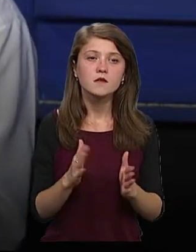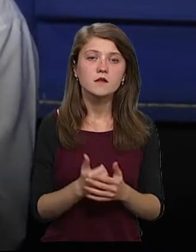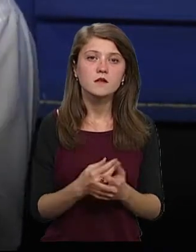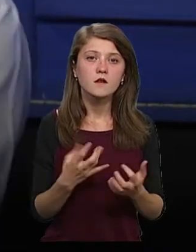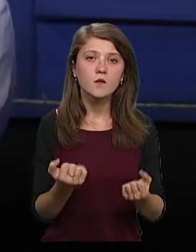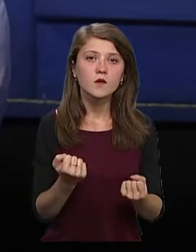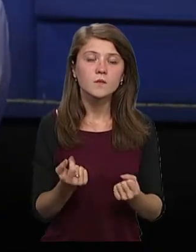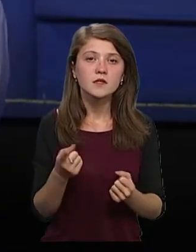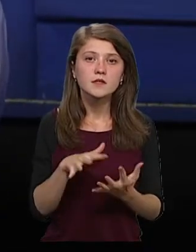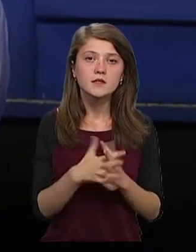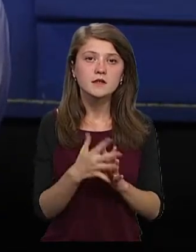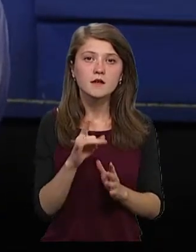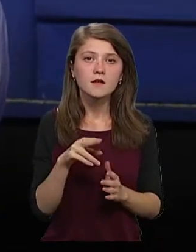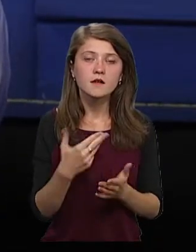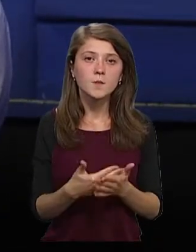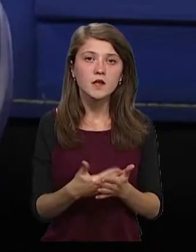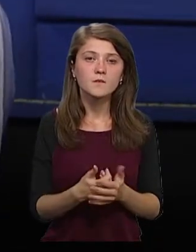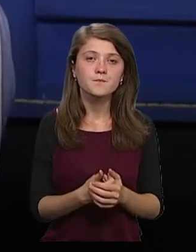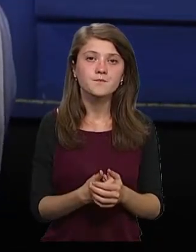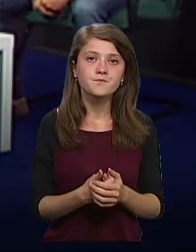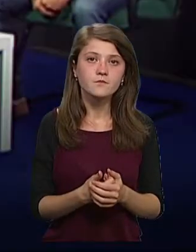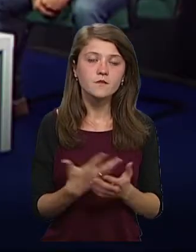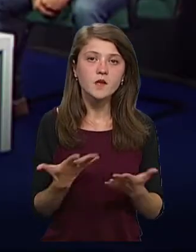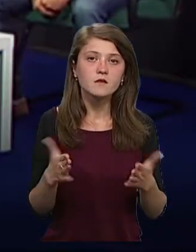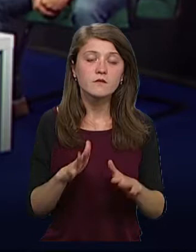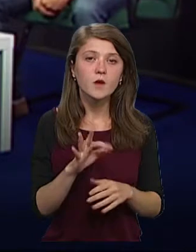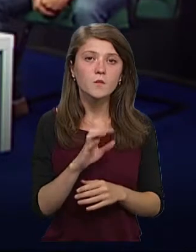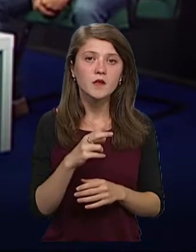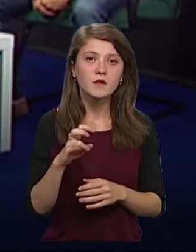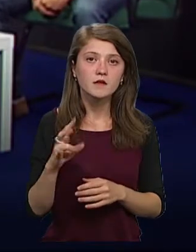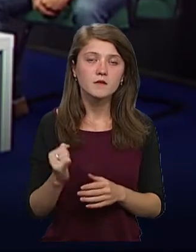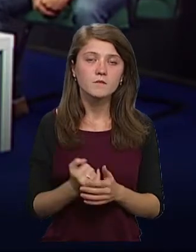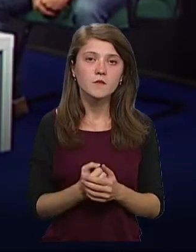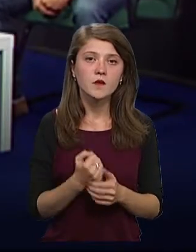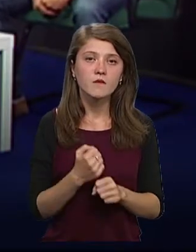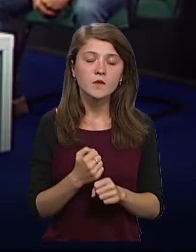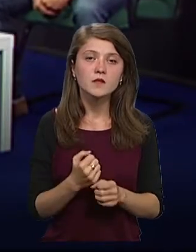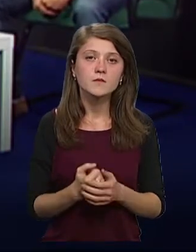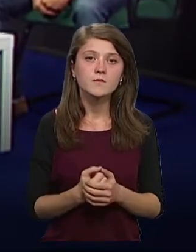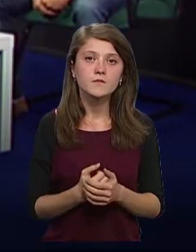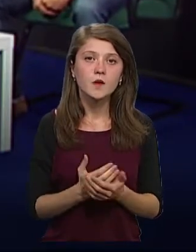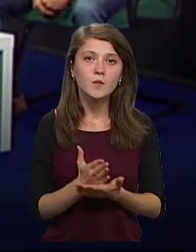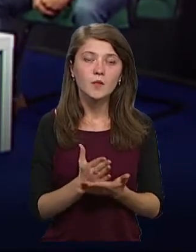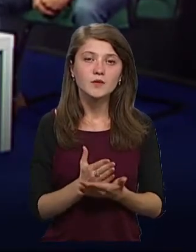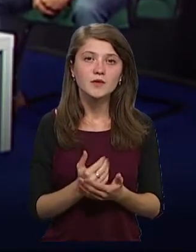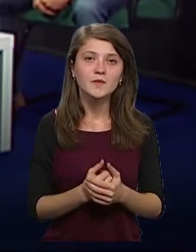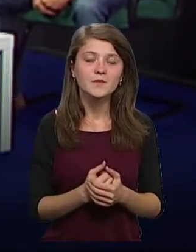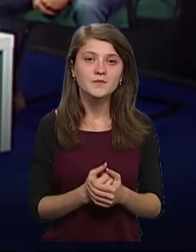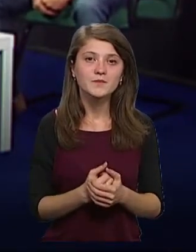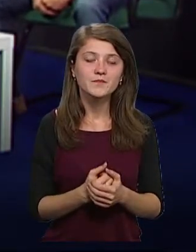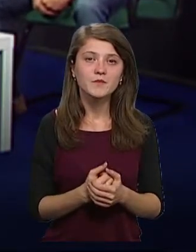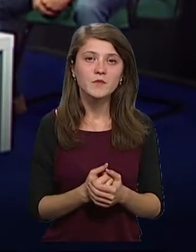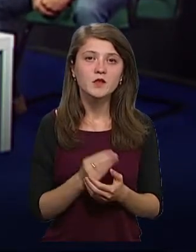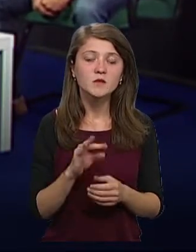на утримання тих сільських рад, наприклад, котрі залишилися на об'єднанні. Тобто функції взагалі ніякої немає. Послуги, да? От і все. І за чого,